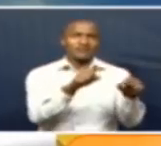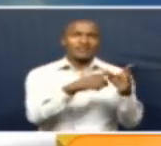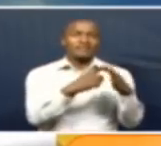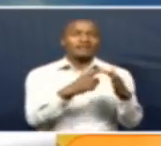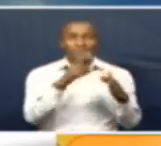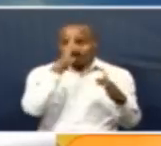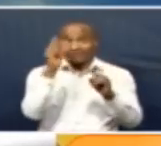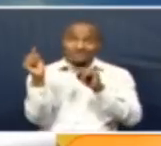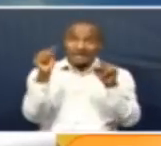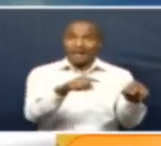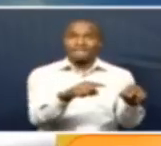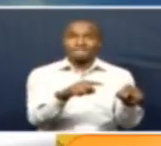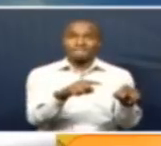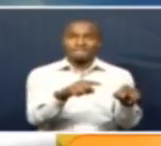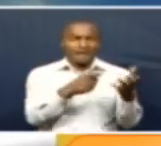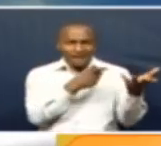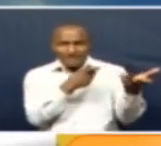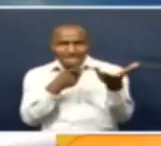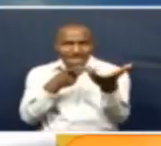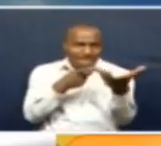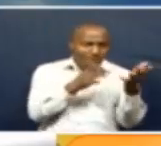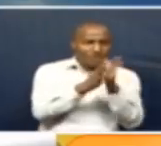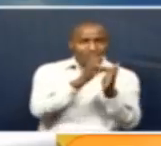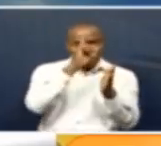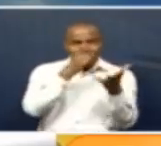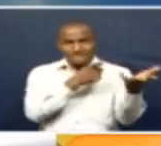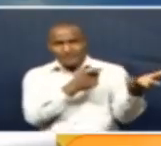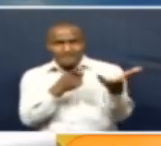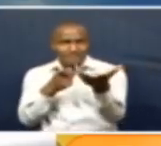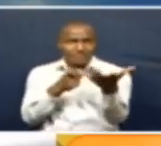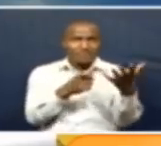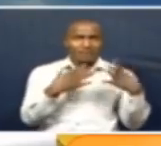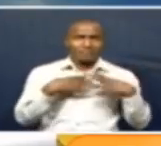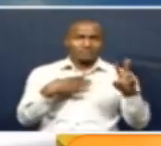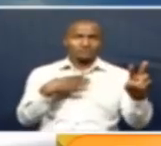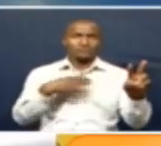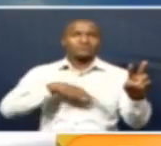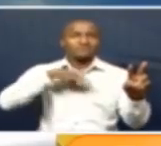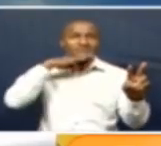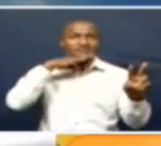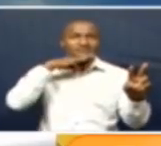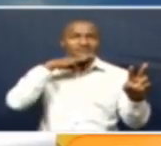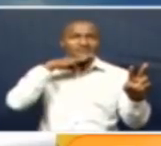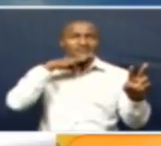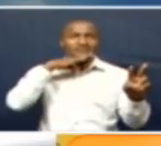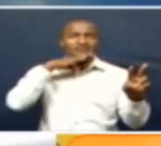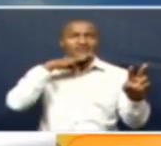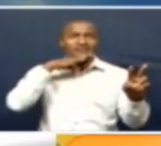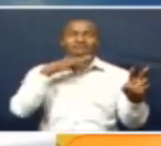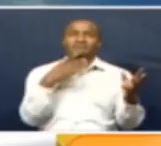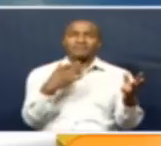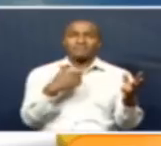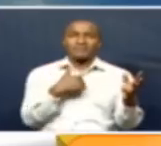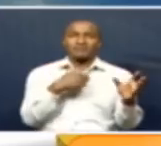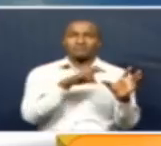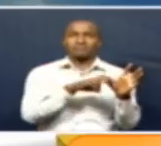wakakuja. So ilikuwa ni ku exchange firearm ambapo watu wawili walikufa na mimi nikashuka nikatembea